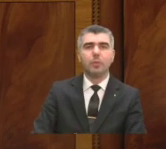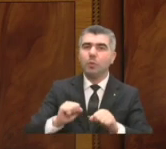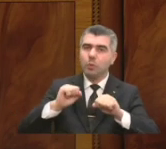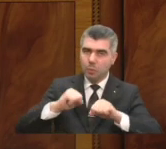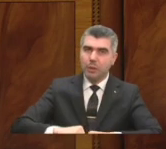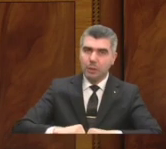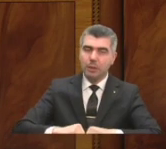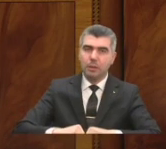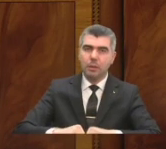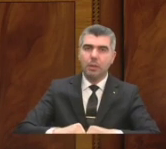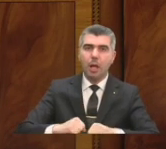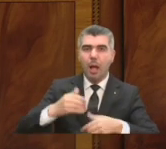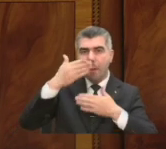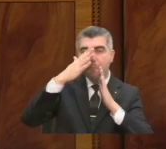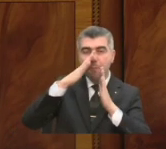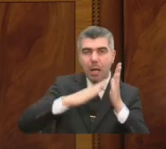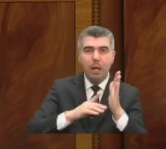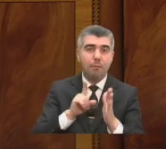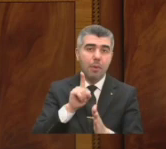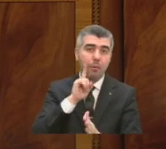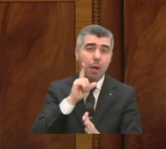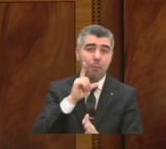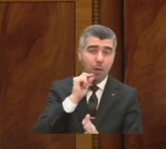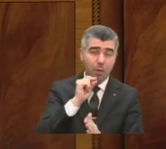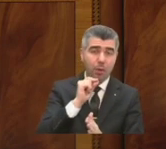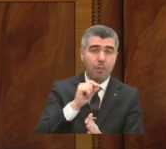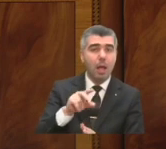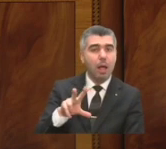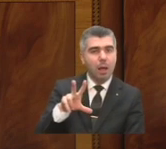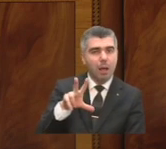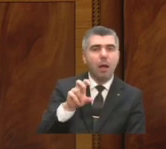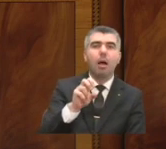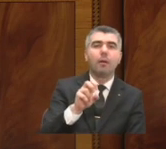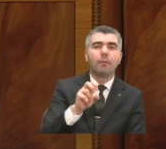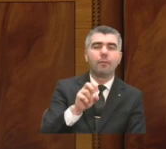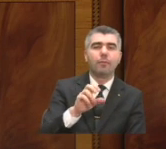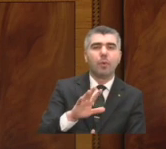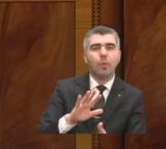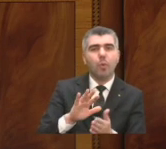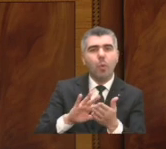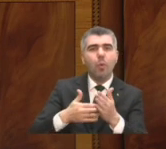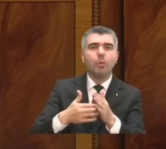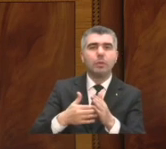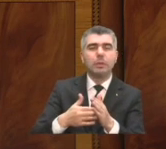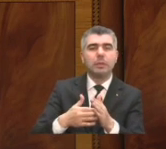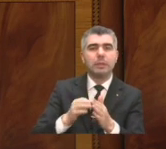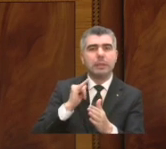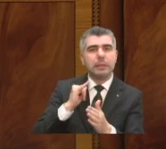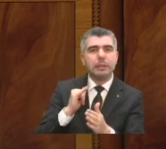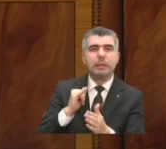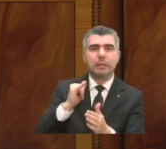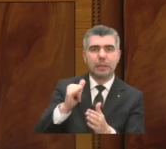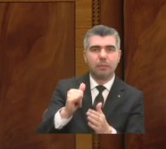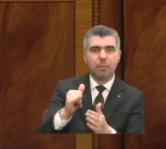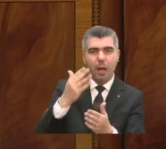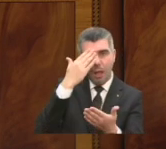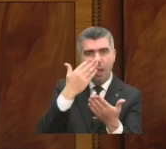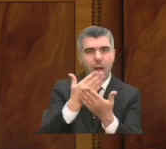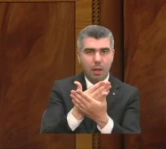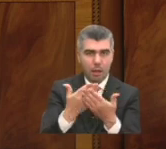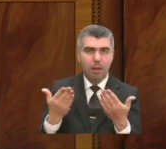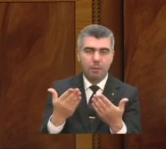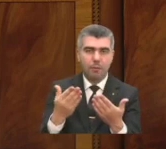إننا كمغربيات ومغاربة أدرى بما حققناه ونحققه، وندرك أيضا